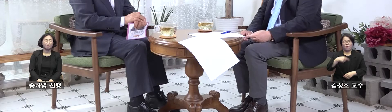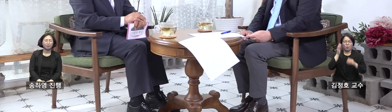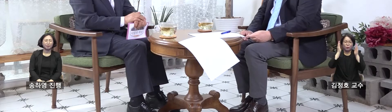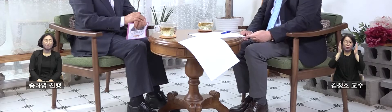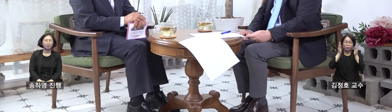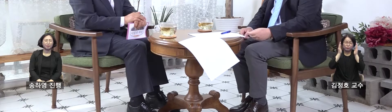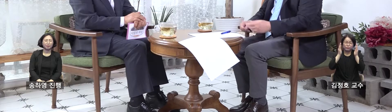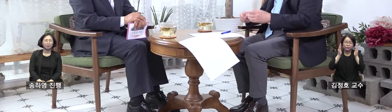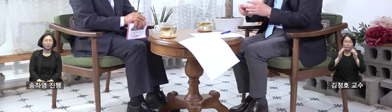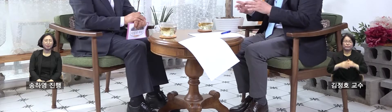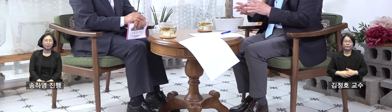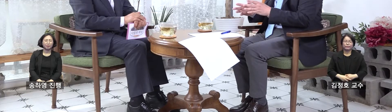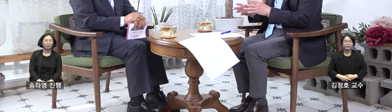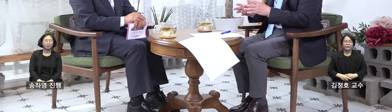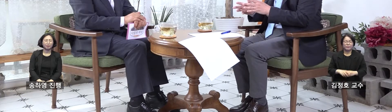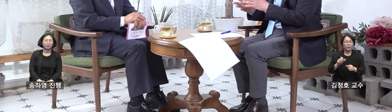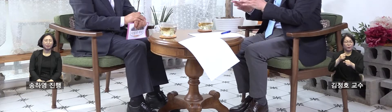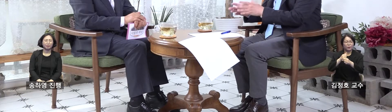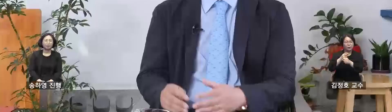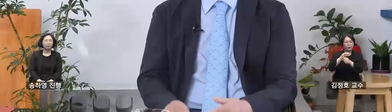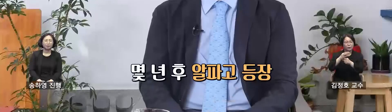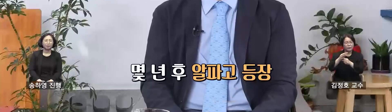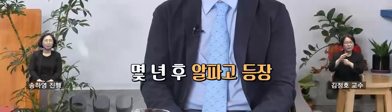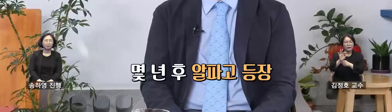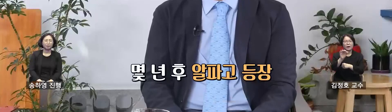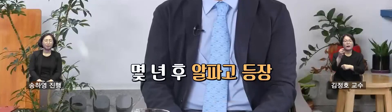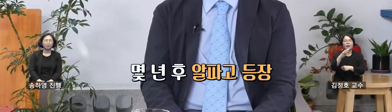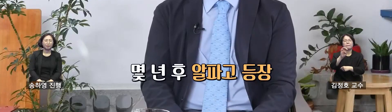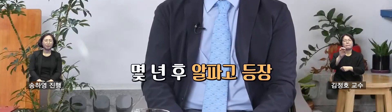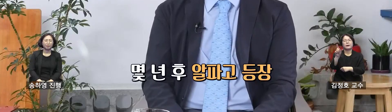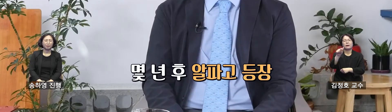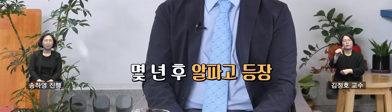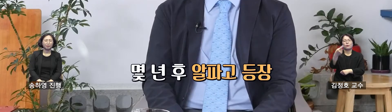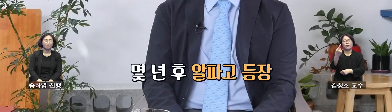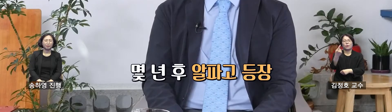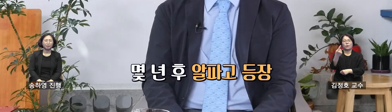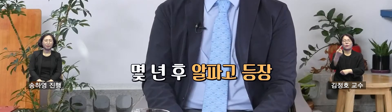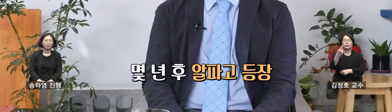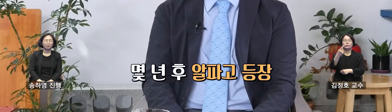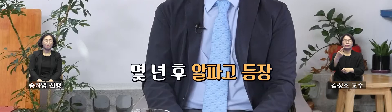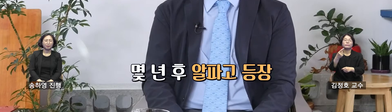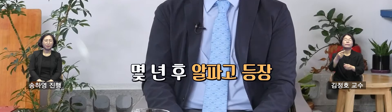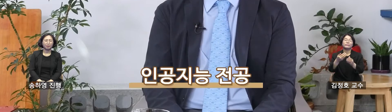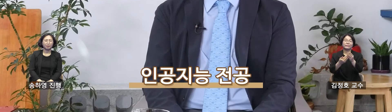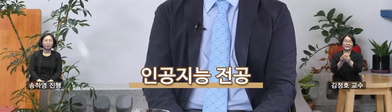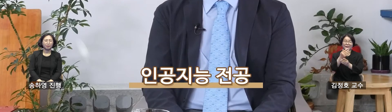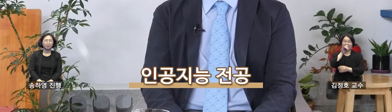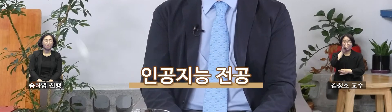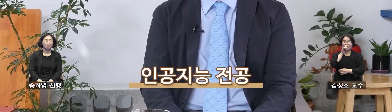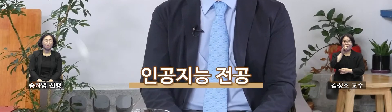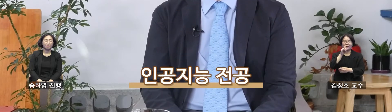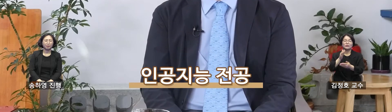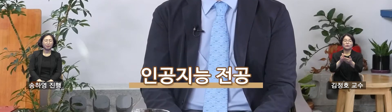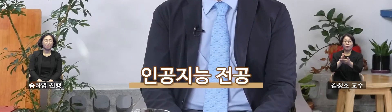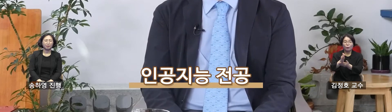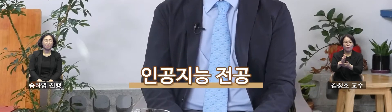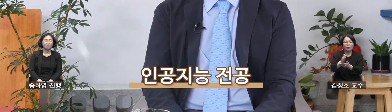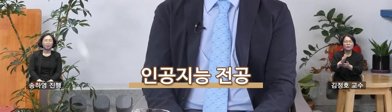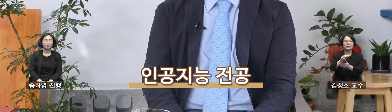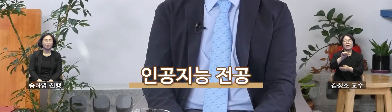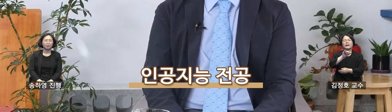했고요. 그러고 있다가 몇 년 후에 알파고가 터집니다. 그러고 제가 거의 전공을 인공지능으로